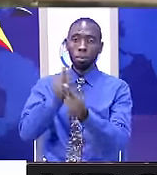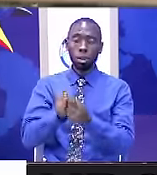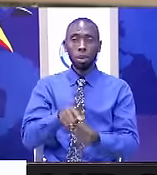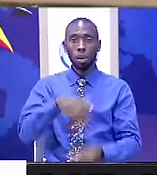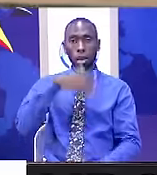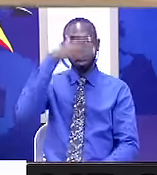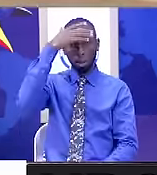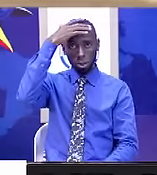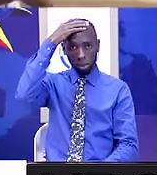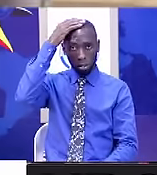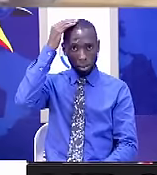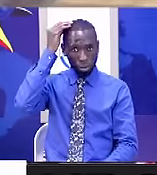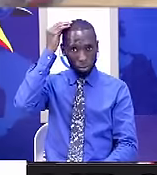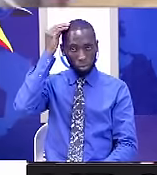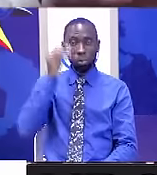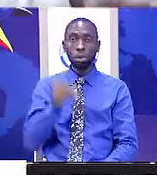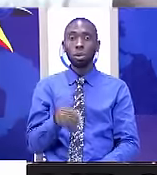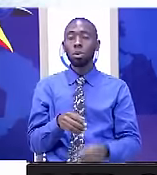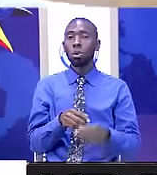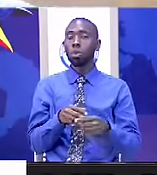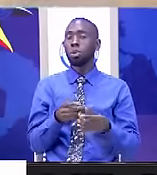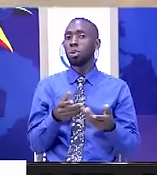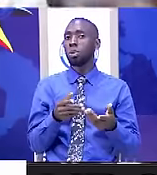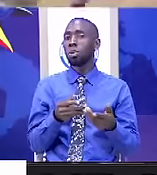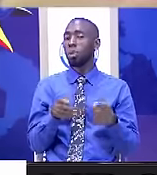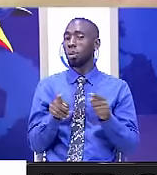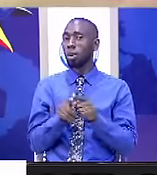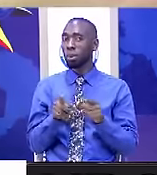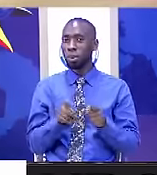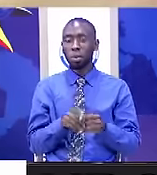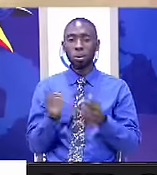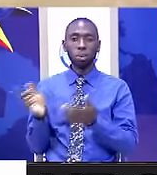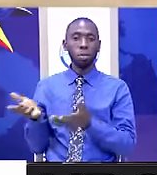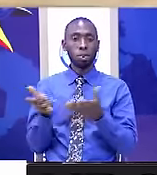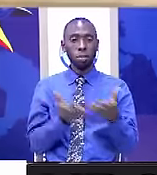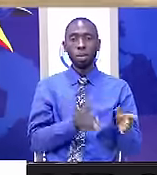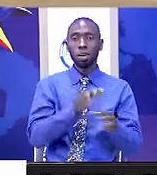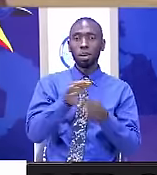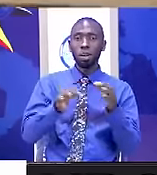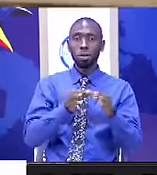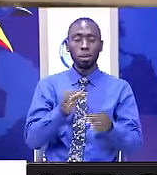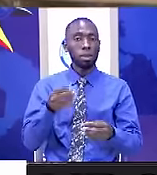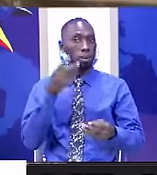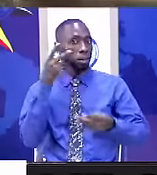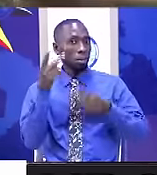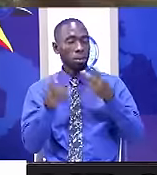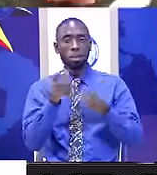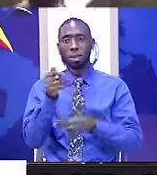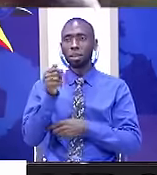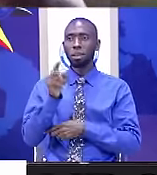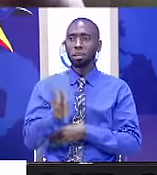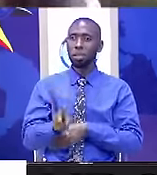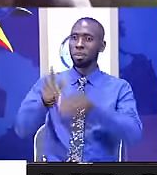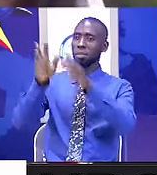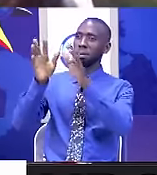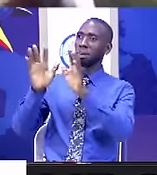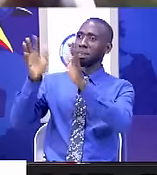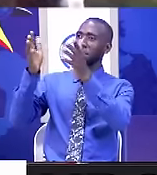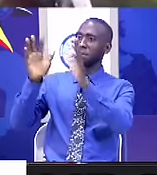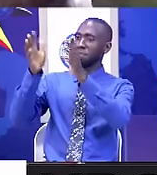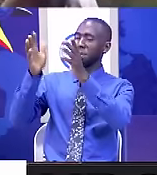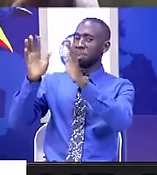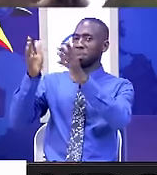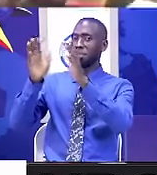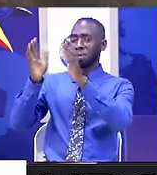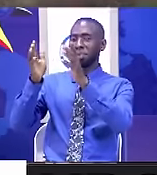suruwa doji na lete vye ingira vile vyo mbele mbono mbono ni kutv basano kubiwa kumunga